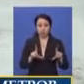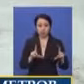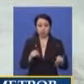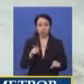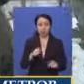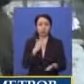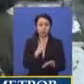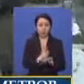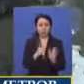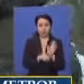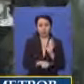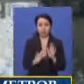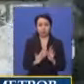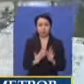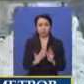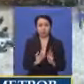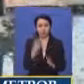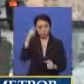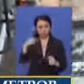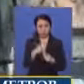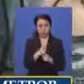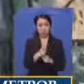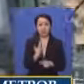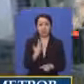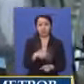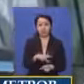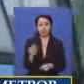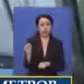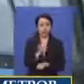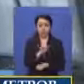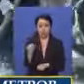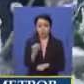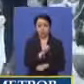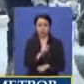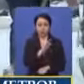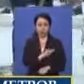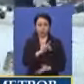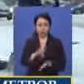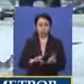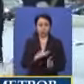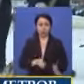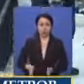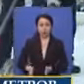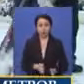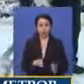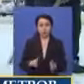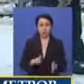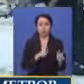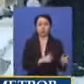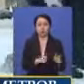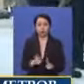организаций на их вооружении 65 единиц техники 30 машин уже трудятся на городских магистралях